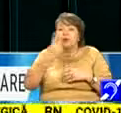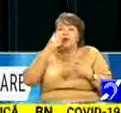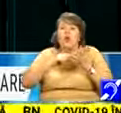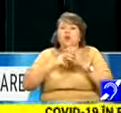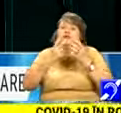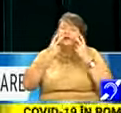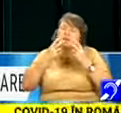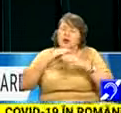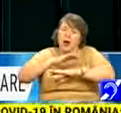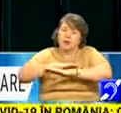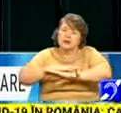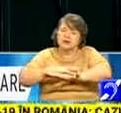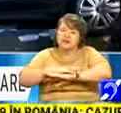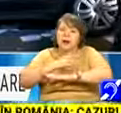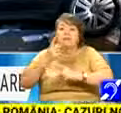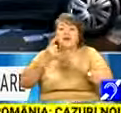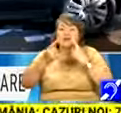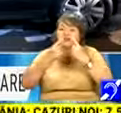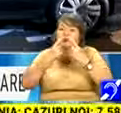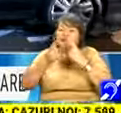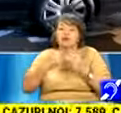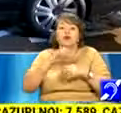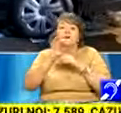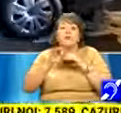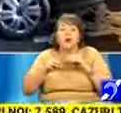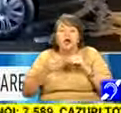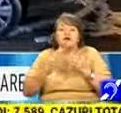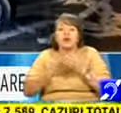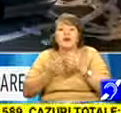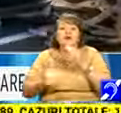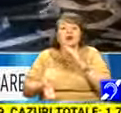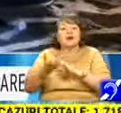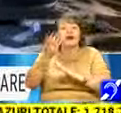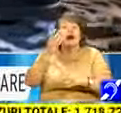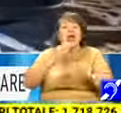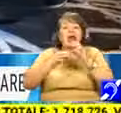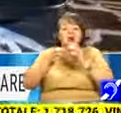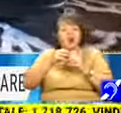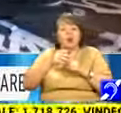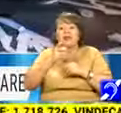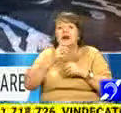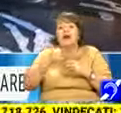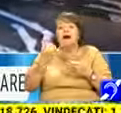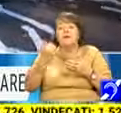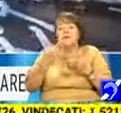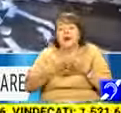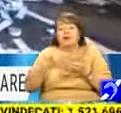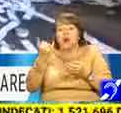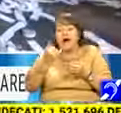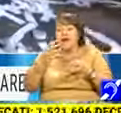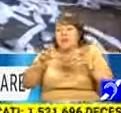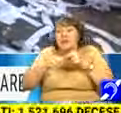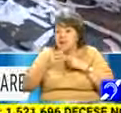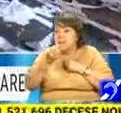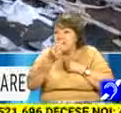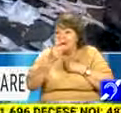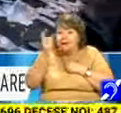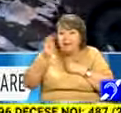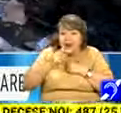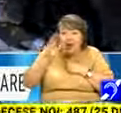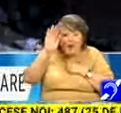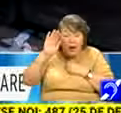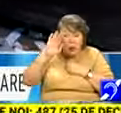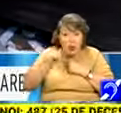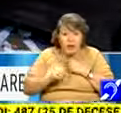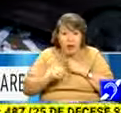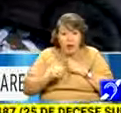condiții o reprezintă renegocierea PNRR, asta în condițiile în care în PSD sunt presiuni mari din partea propriilor primari. În acest sens,